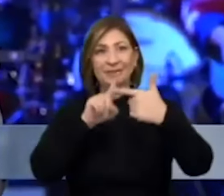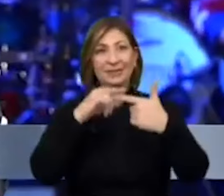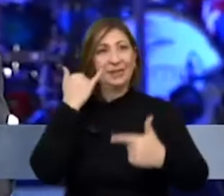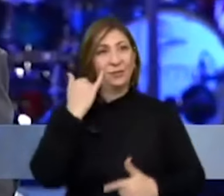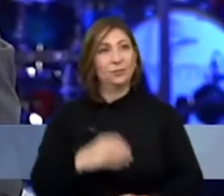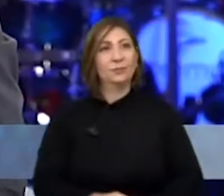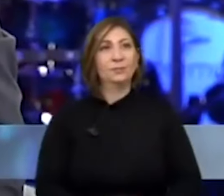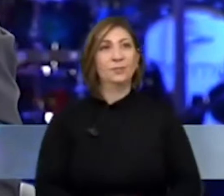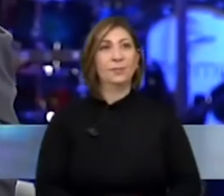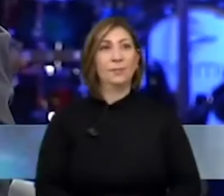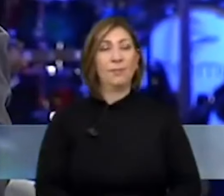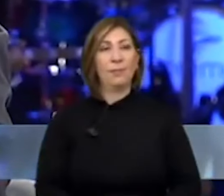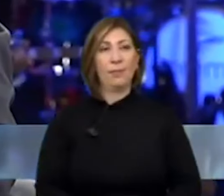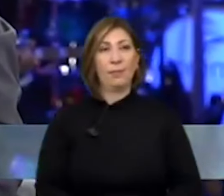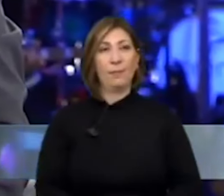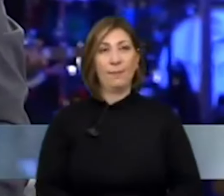olarak.